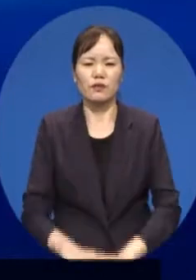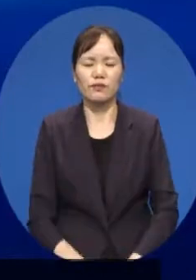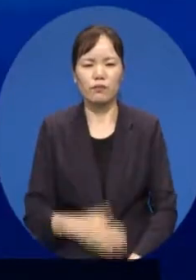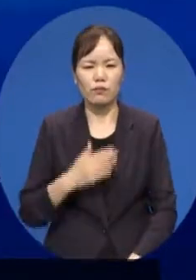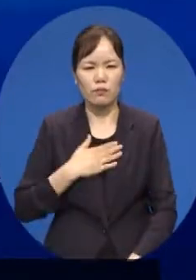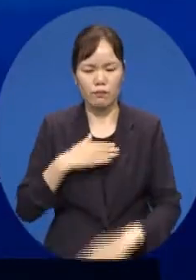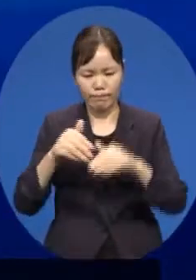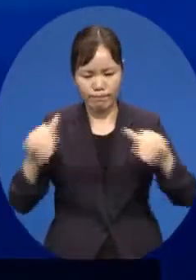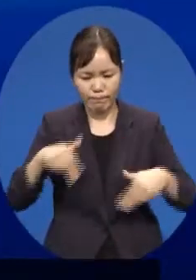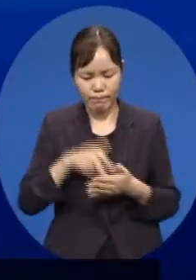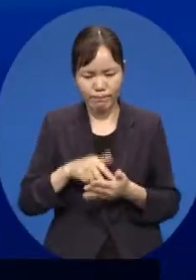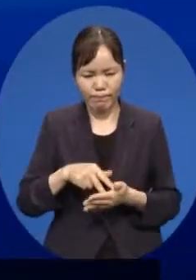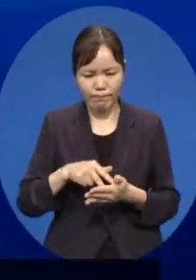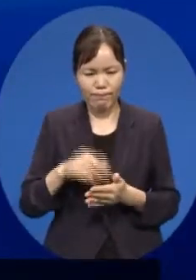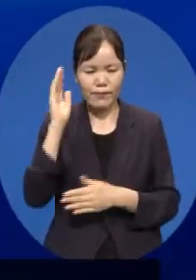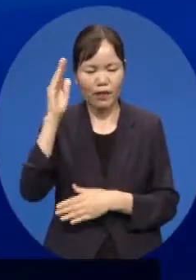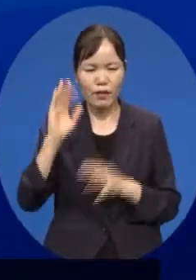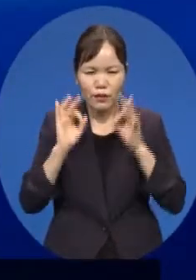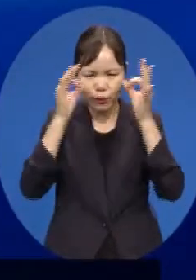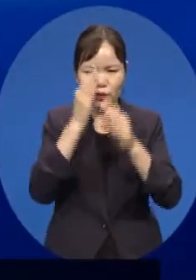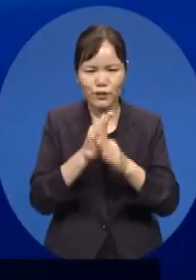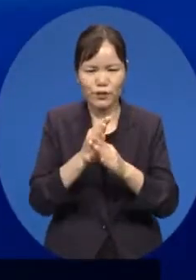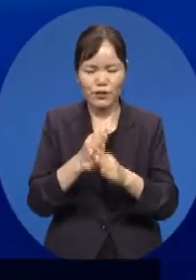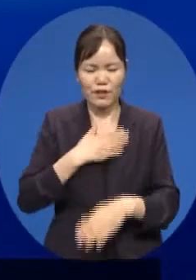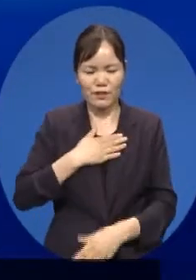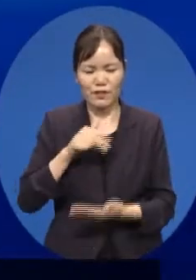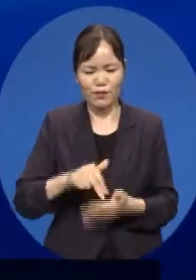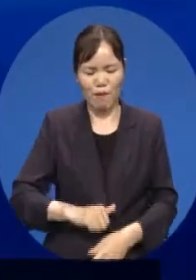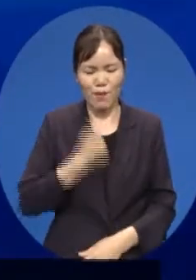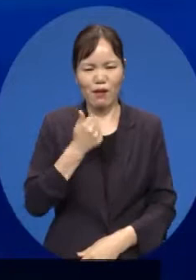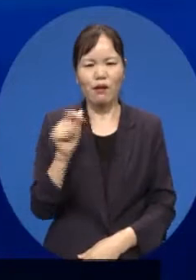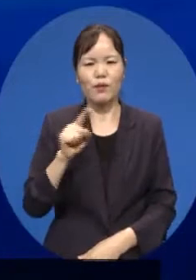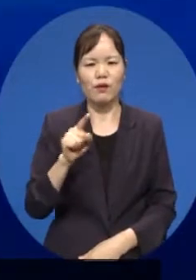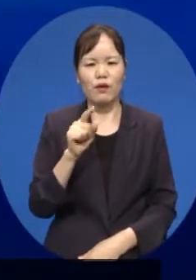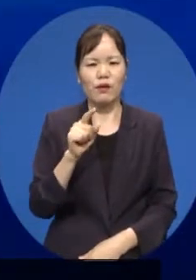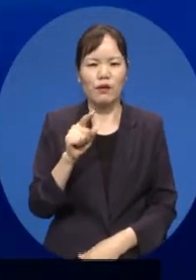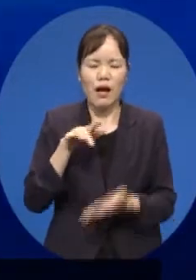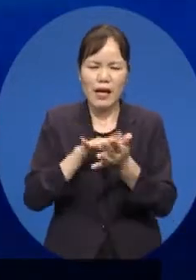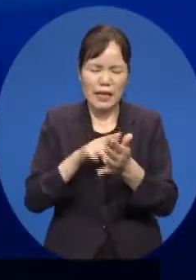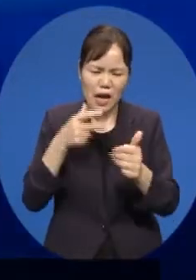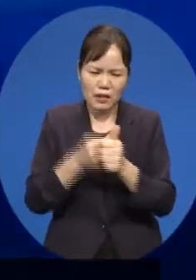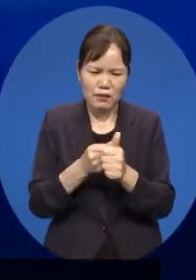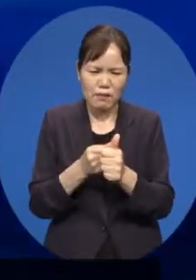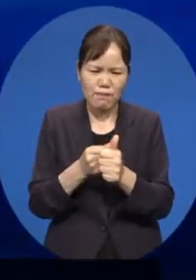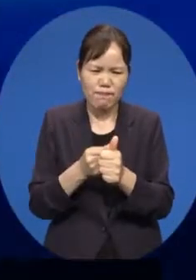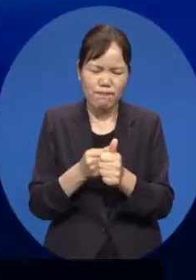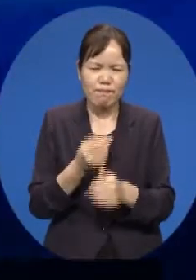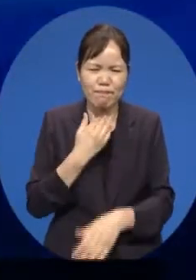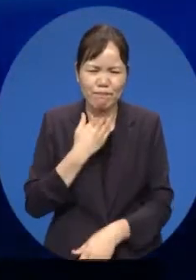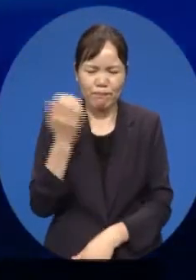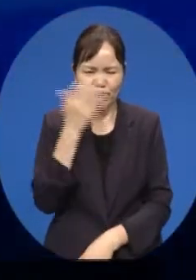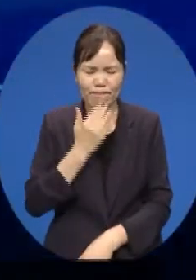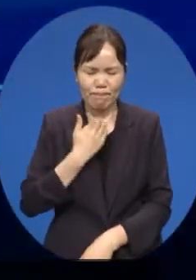저도 좀 객관적으로 얘기 하려고 노력을 하고 있습니다 가 좀 저도 많이 화가 나서 일단 화학적인 거세 를 통한 약물치료 청구 가능성이